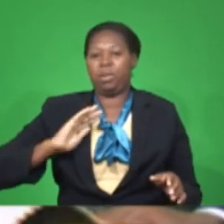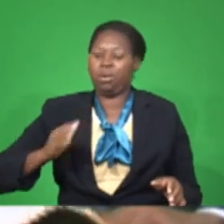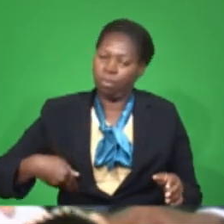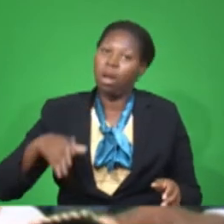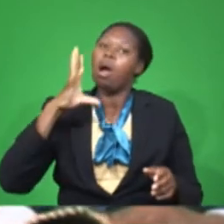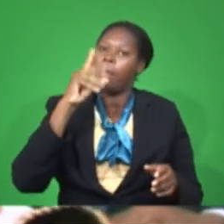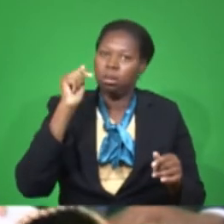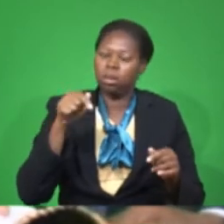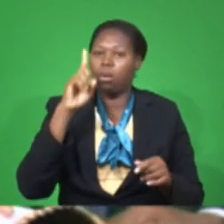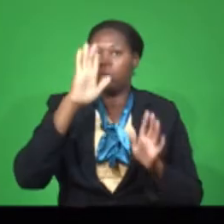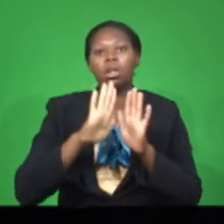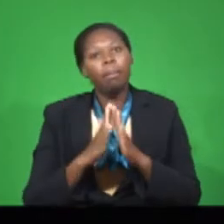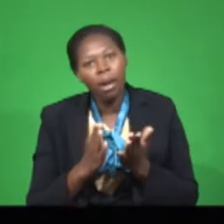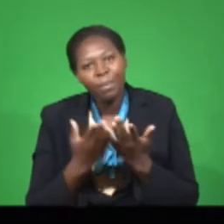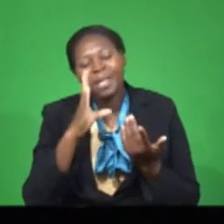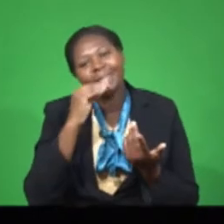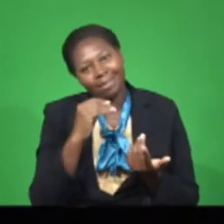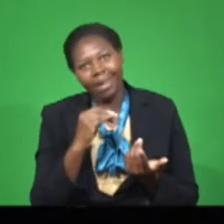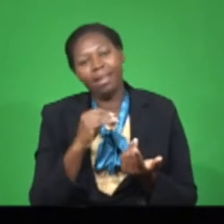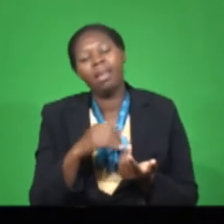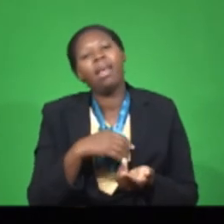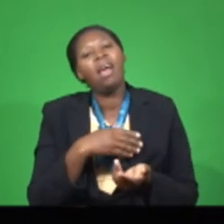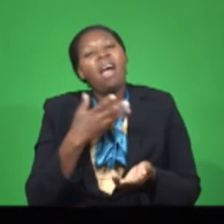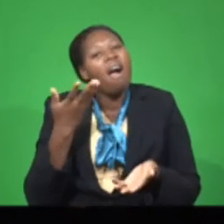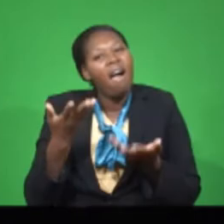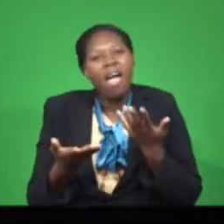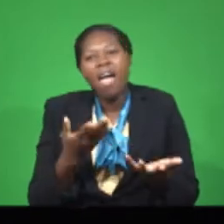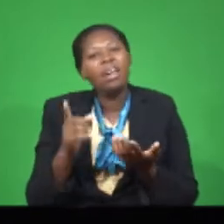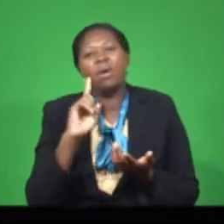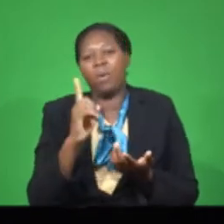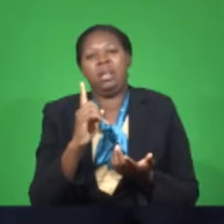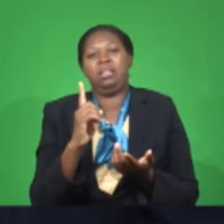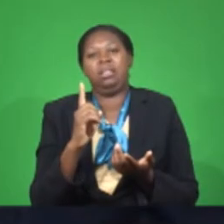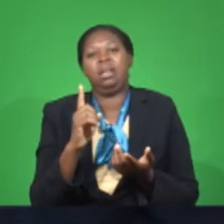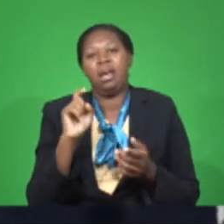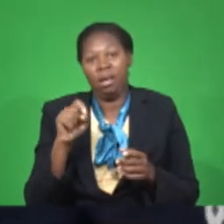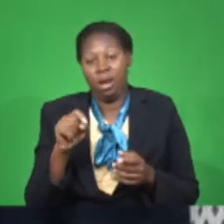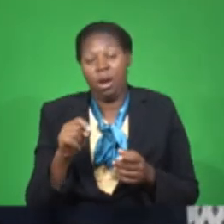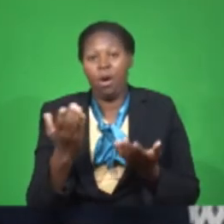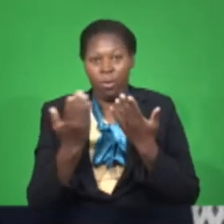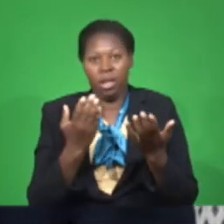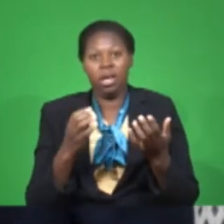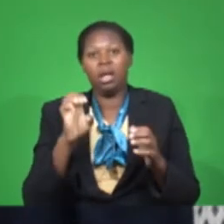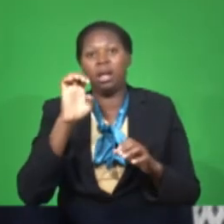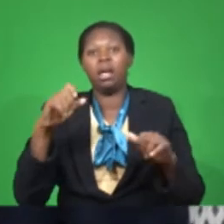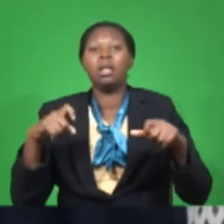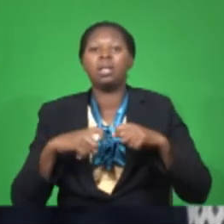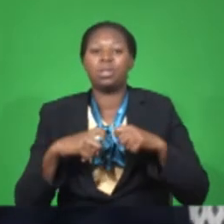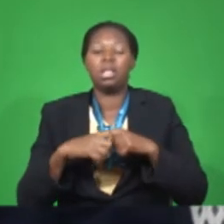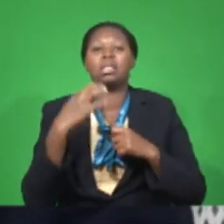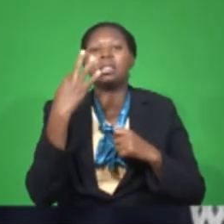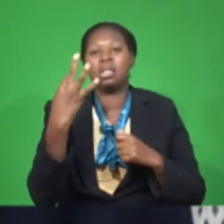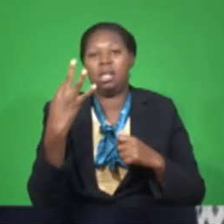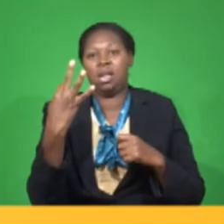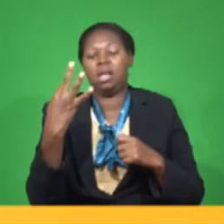apoka. Inda kuna Exodus unzwe. Part 3. Chapter 3 Exodus. Part verse 15. Chapter 3 Exodus. Verse 15.